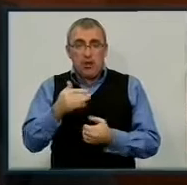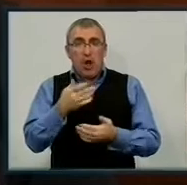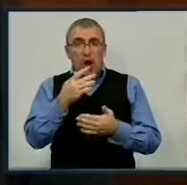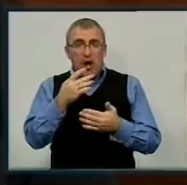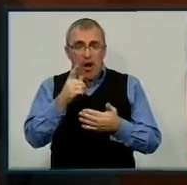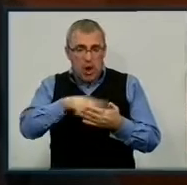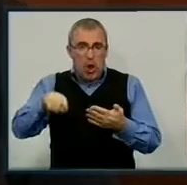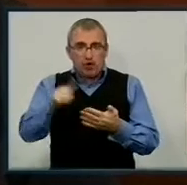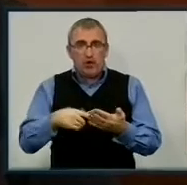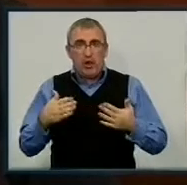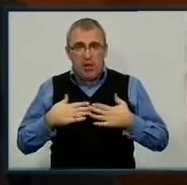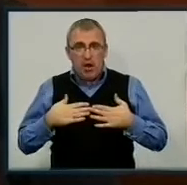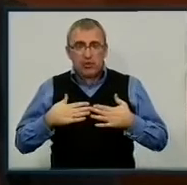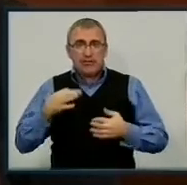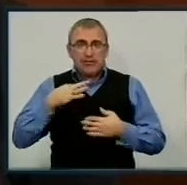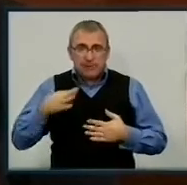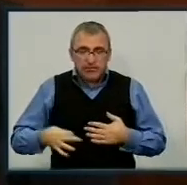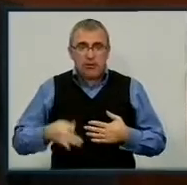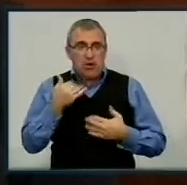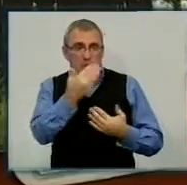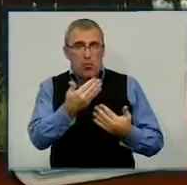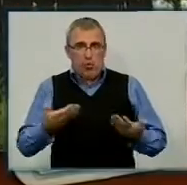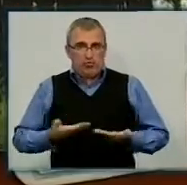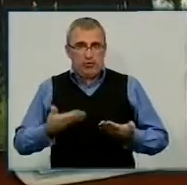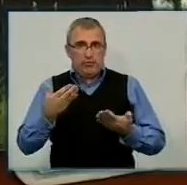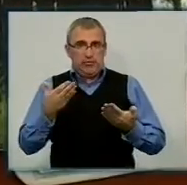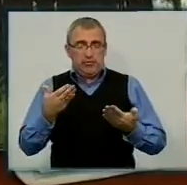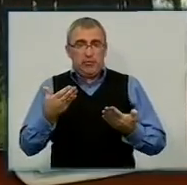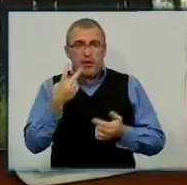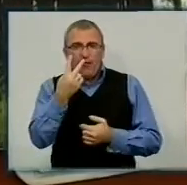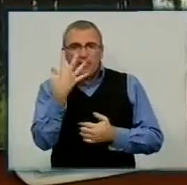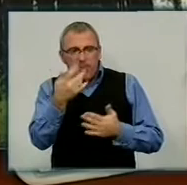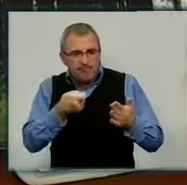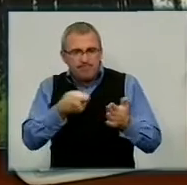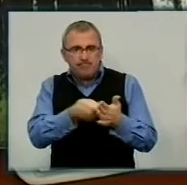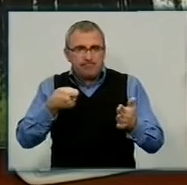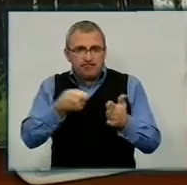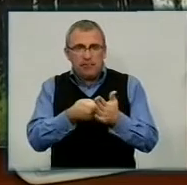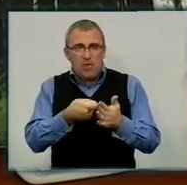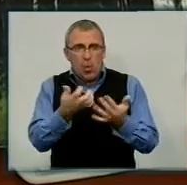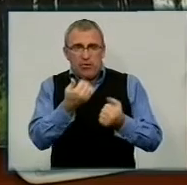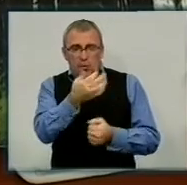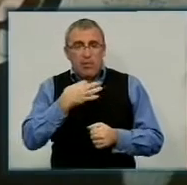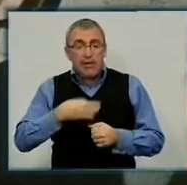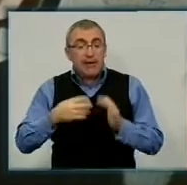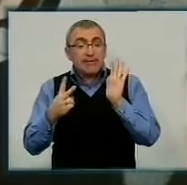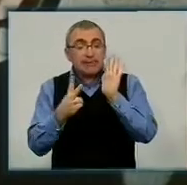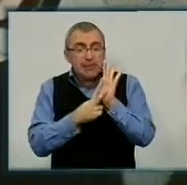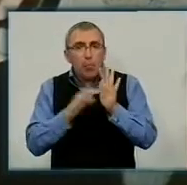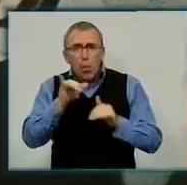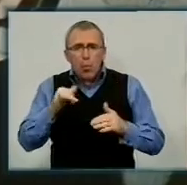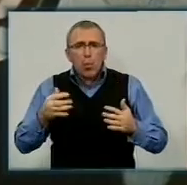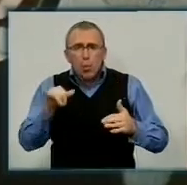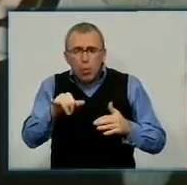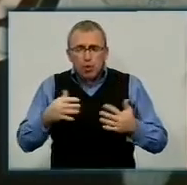нас нашого сина і його жизні 25 ножиових поранень отримав її син сім з яких у життєво важливі